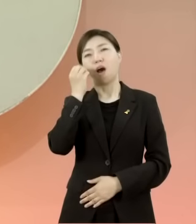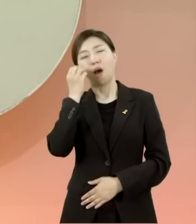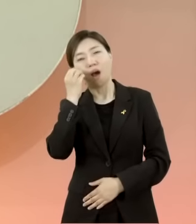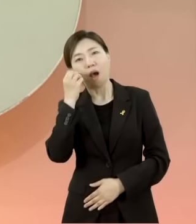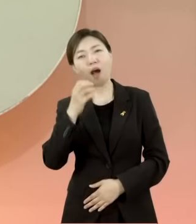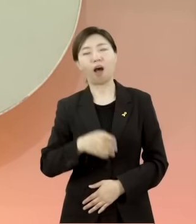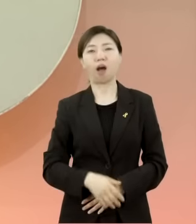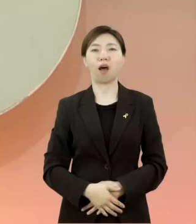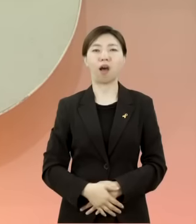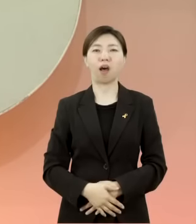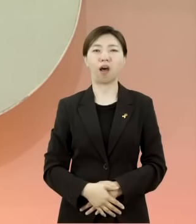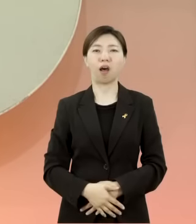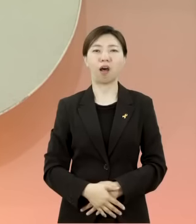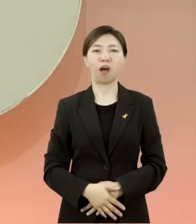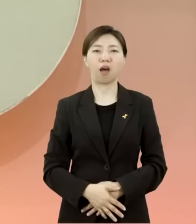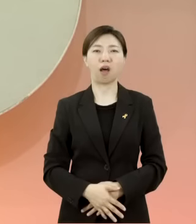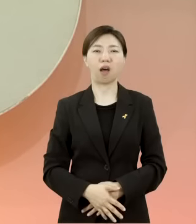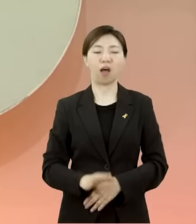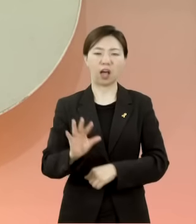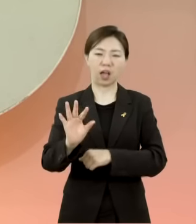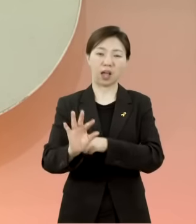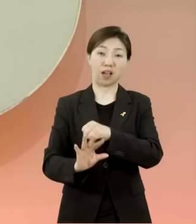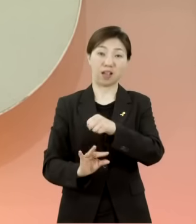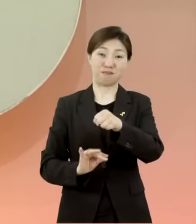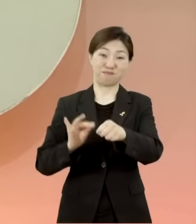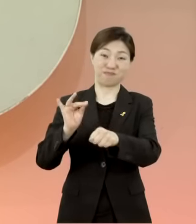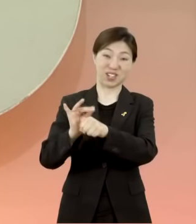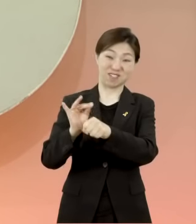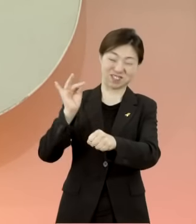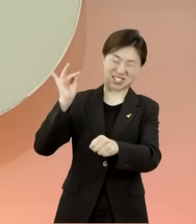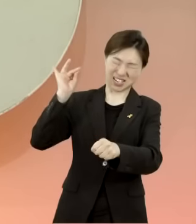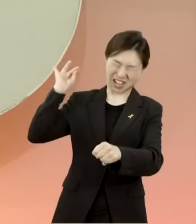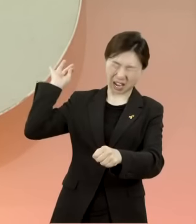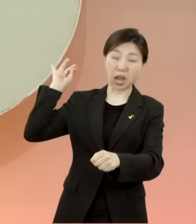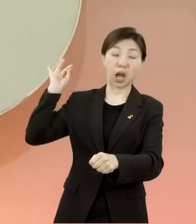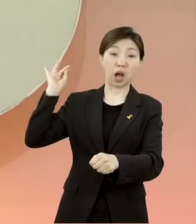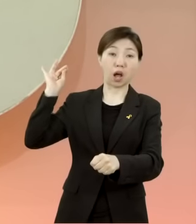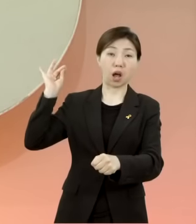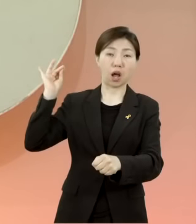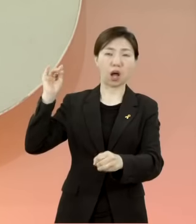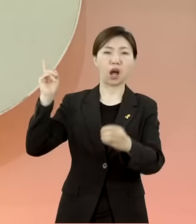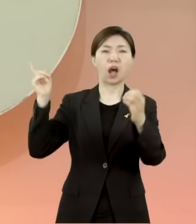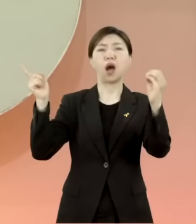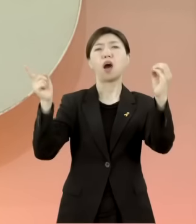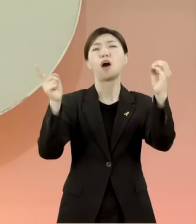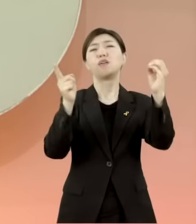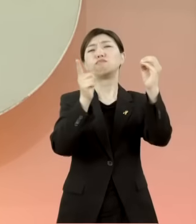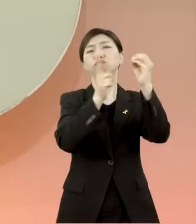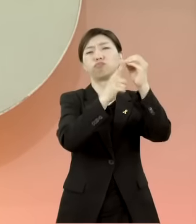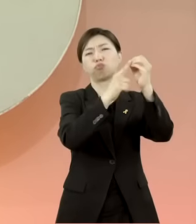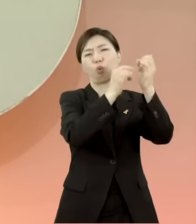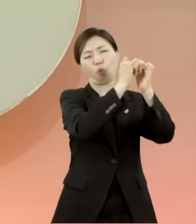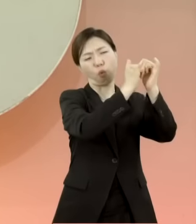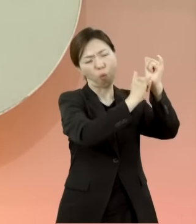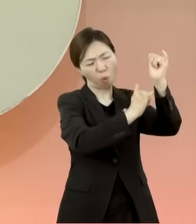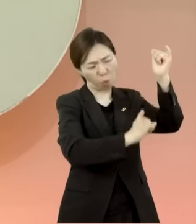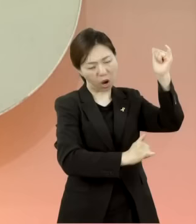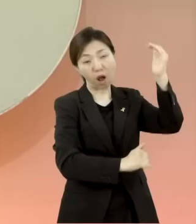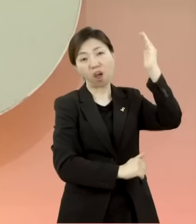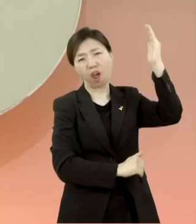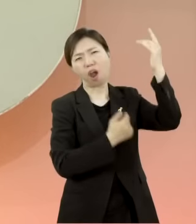듣고 야 희한하다 정말 몇 백 년 전에 만들어진 옛날 옛자 불교